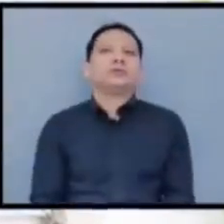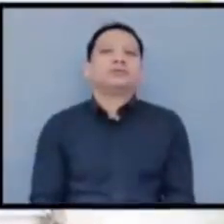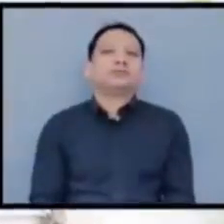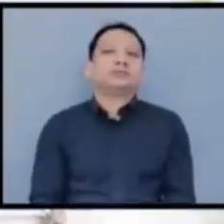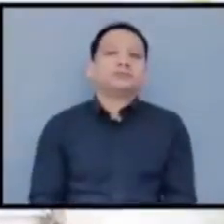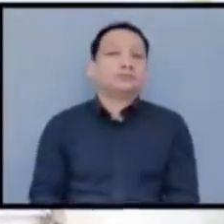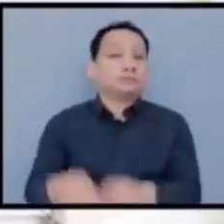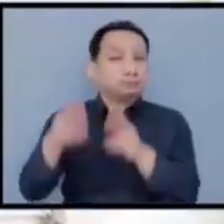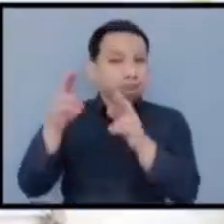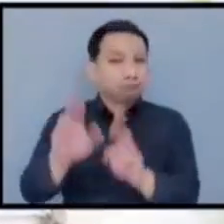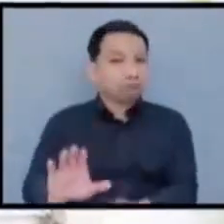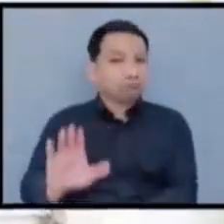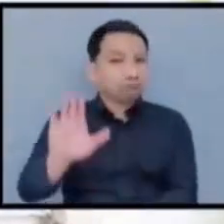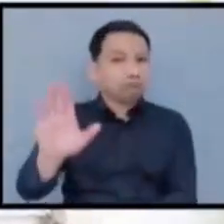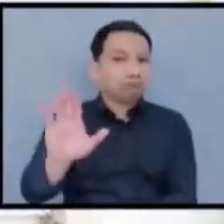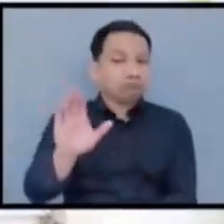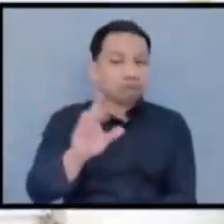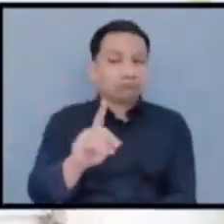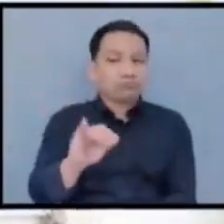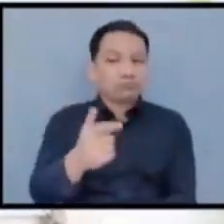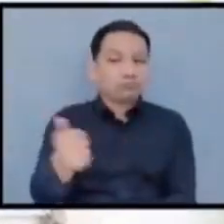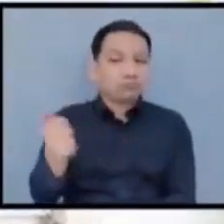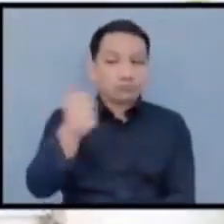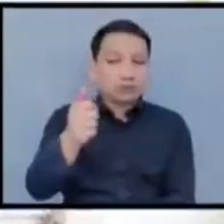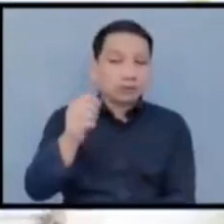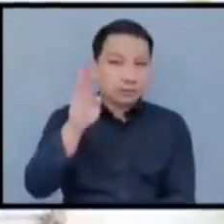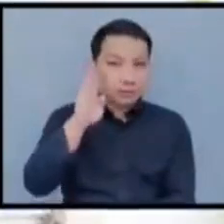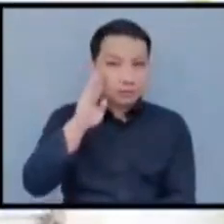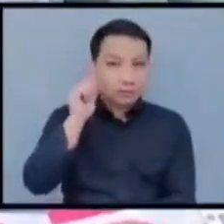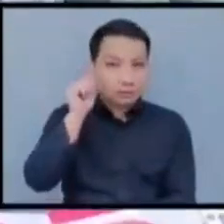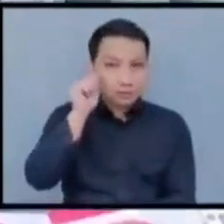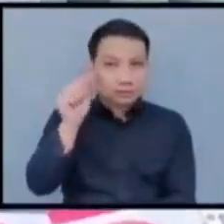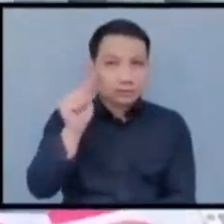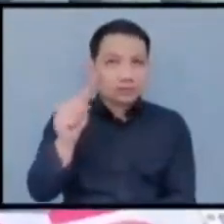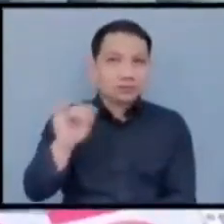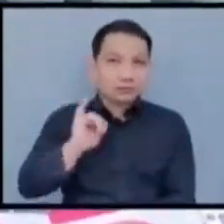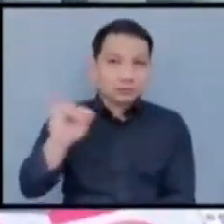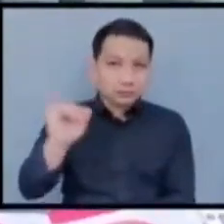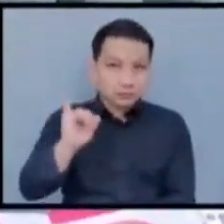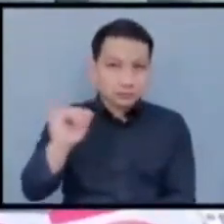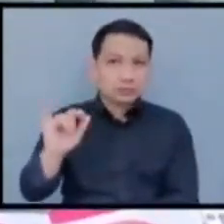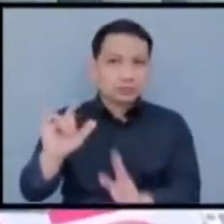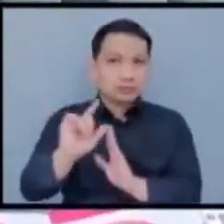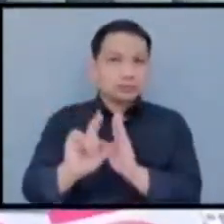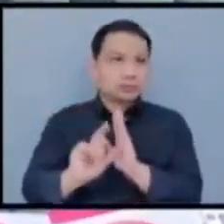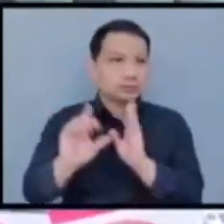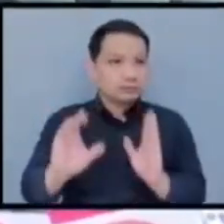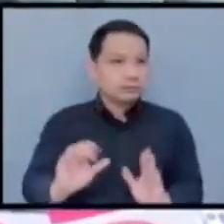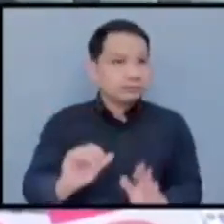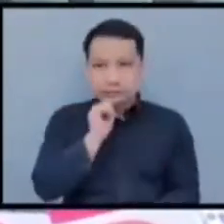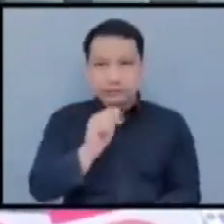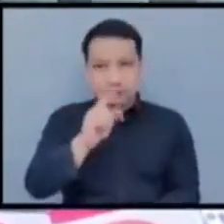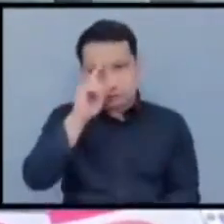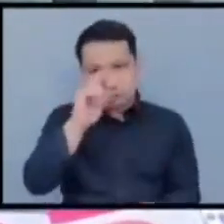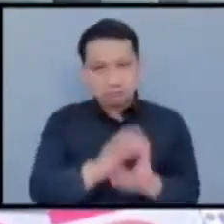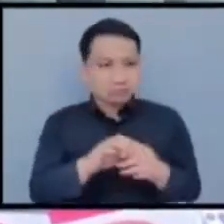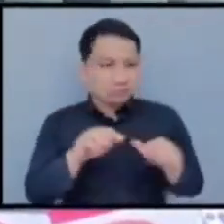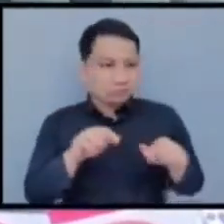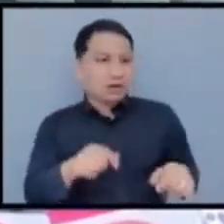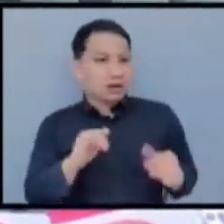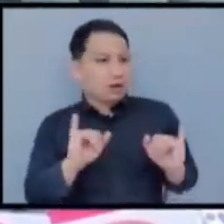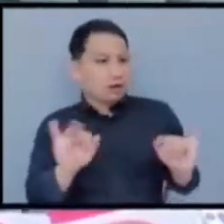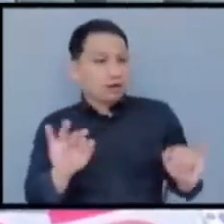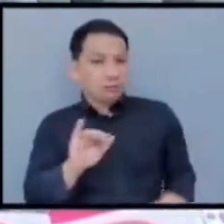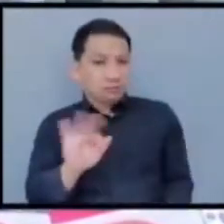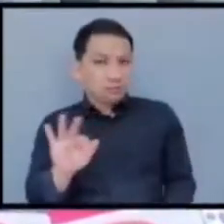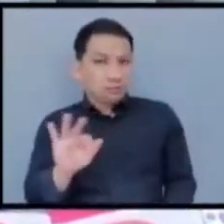Secretary Abalos. Kami po dito ay mga kapwa mo abogado. I do not believe at this point na meron po kayong kinalaman